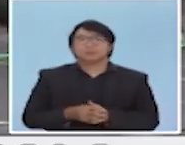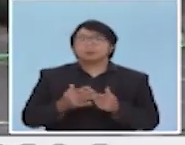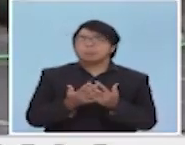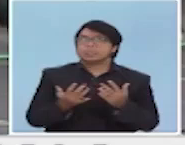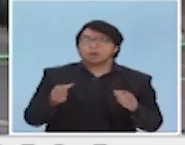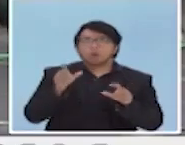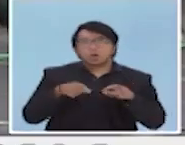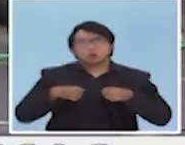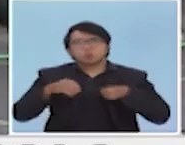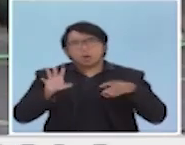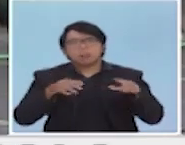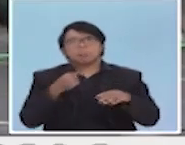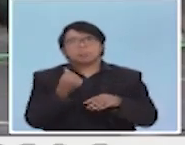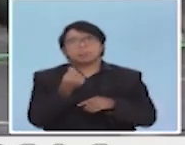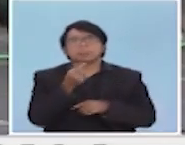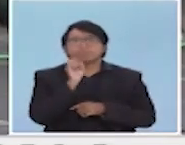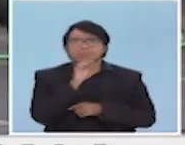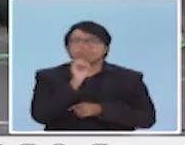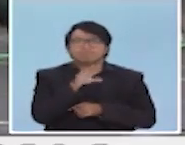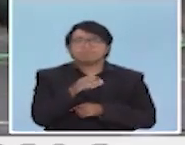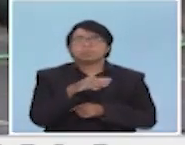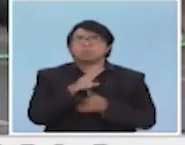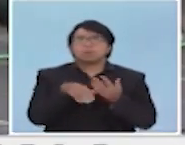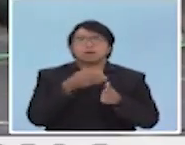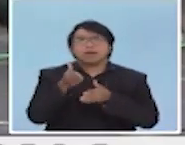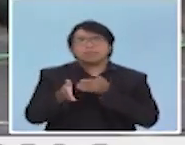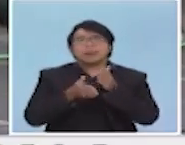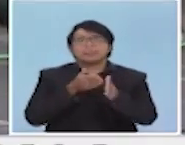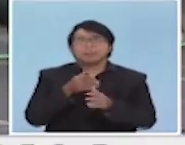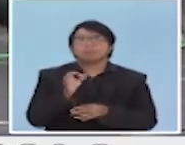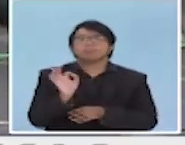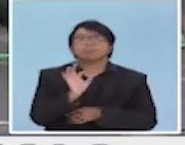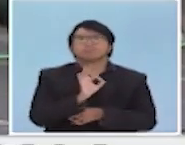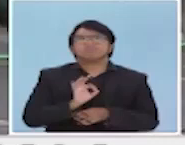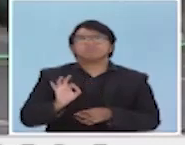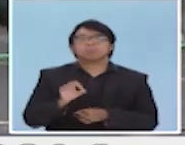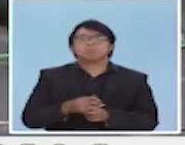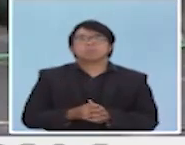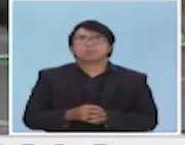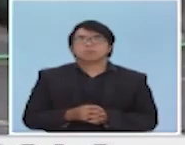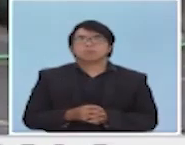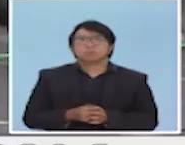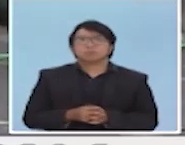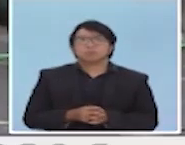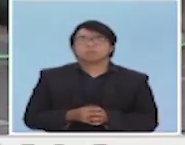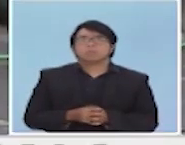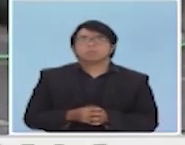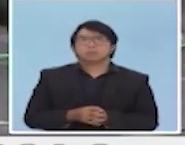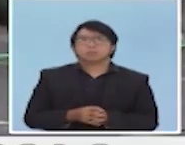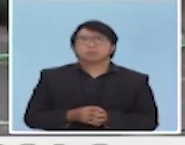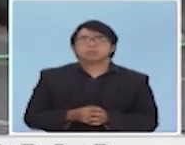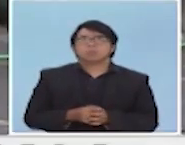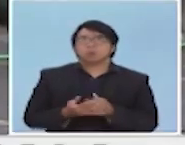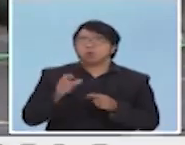pembeli, diimbau untuk tidak mendatangi pasar ini sementara waktu. Dan untuk pembeli, untuk masyarakat, untuk